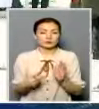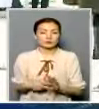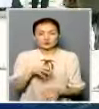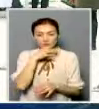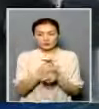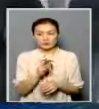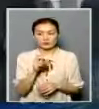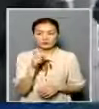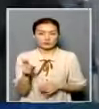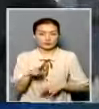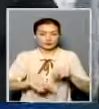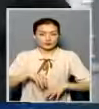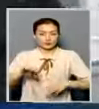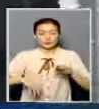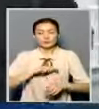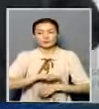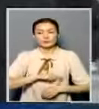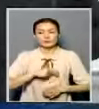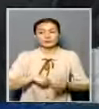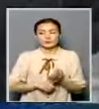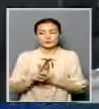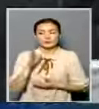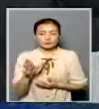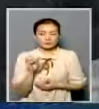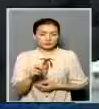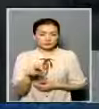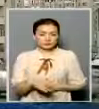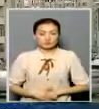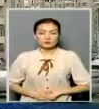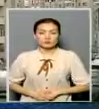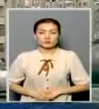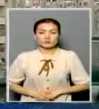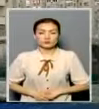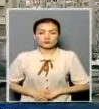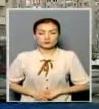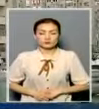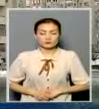отдела ЖКХ, строительно-монтажные работы здесь начнут с апреля месяца.